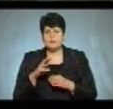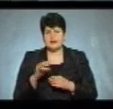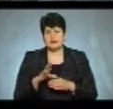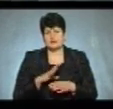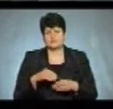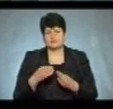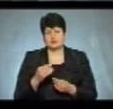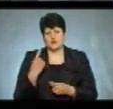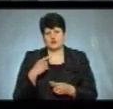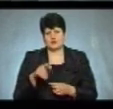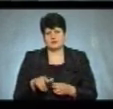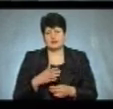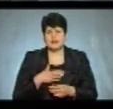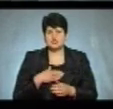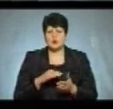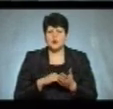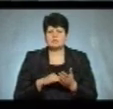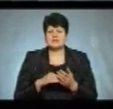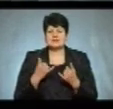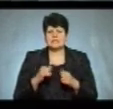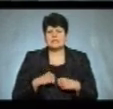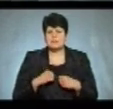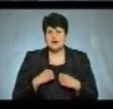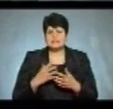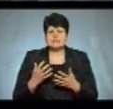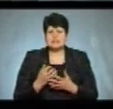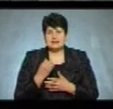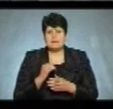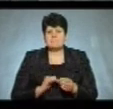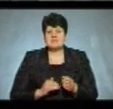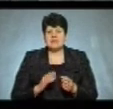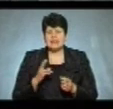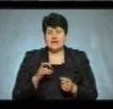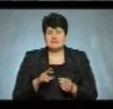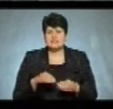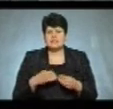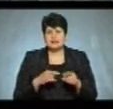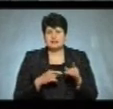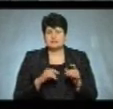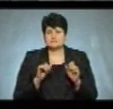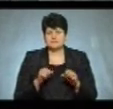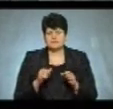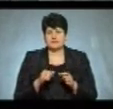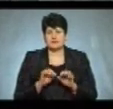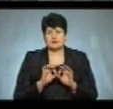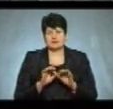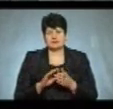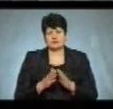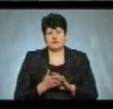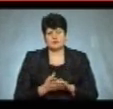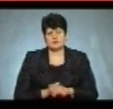особі. Наші кореспонденти зараз намагаються знайти підприємця і дати їй змогу прокоментувати